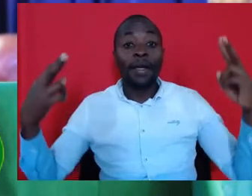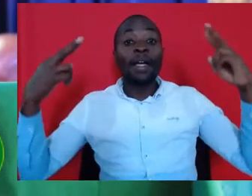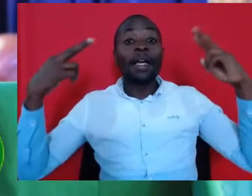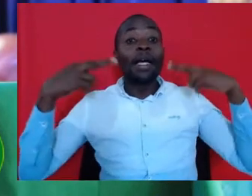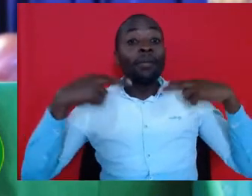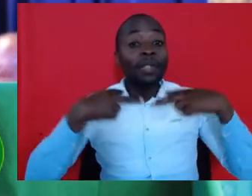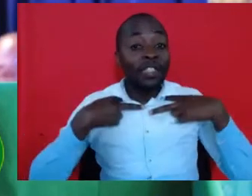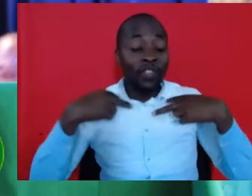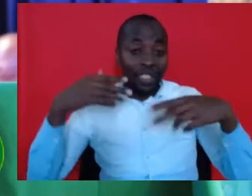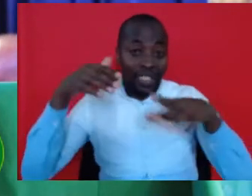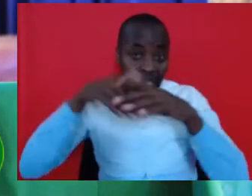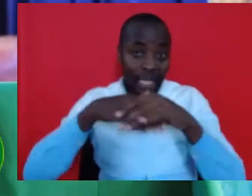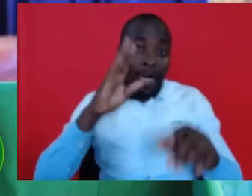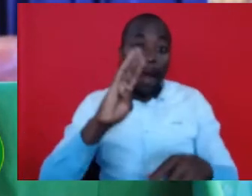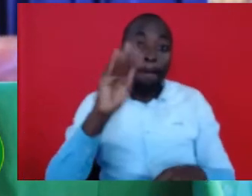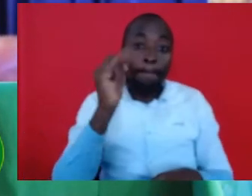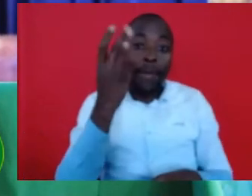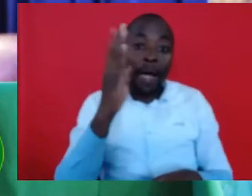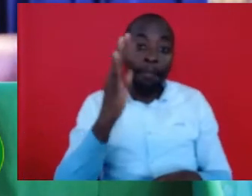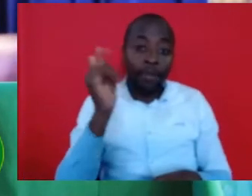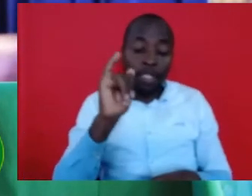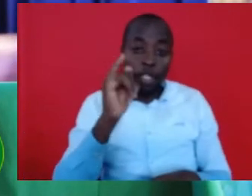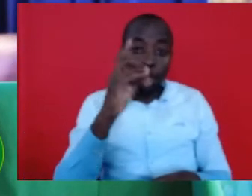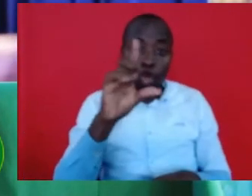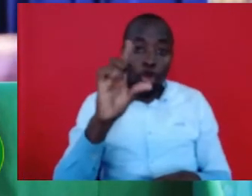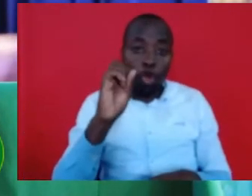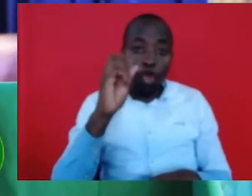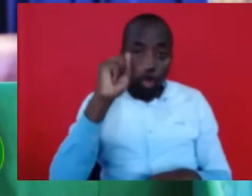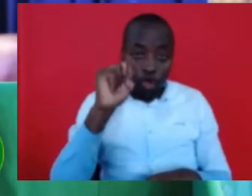Babiloni. Huu ni mwaka wa pili,